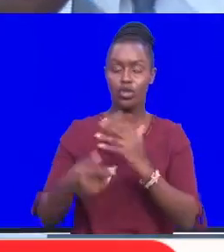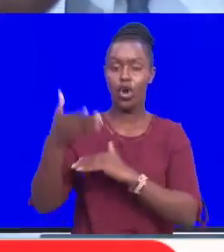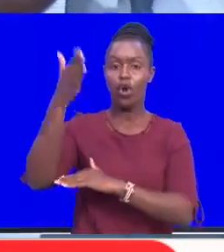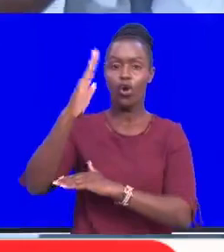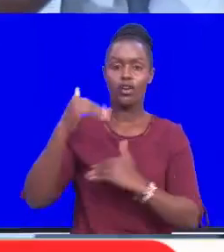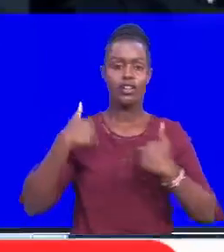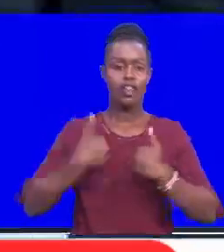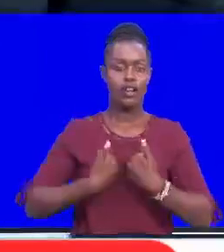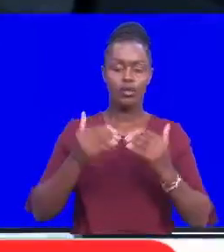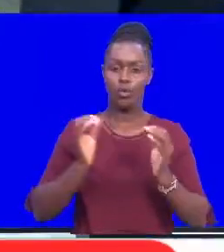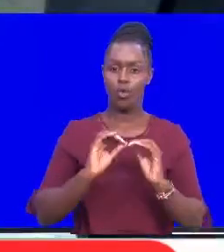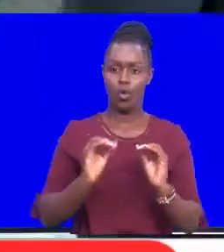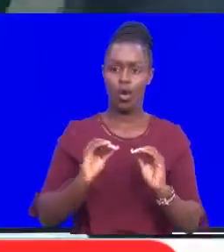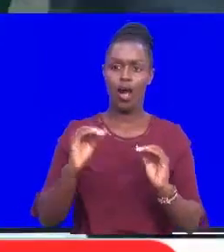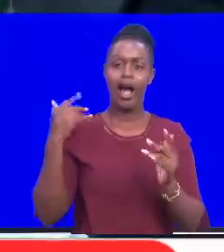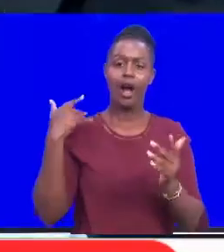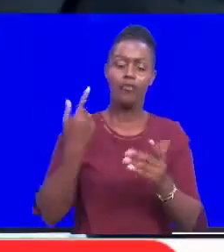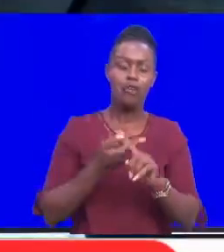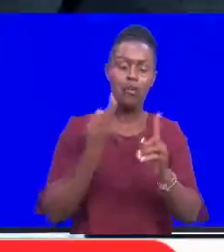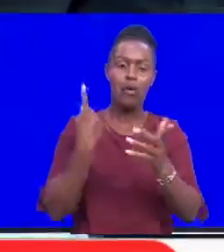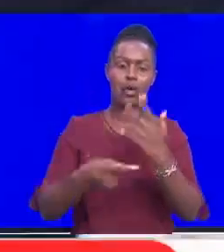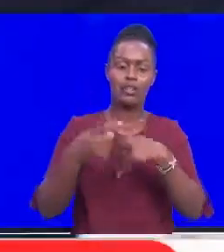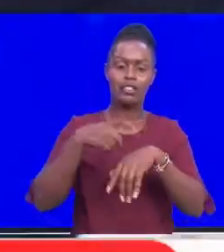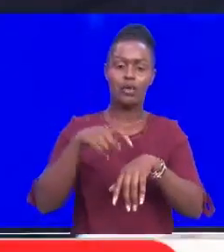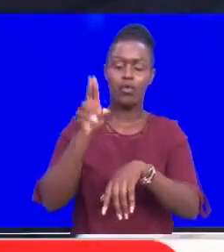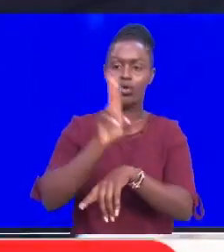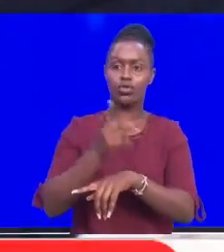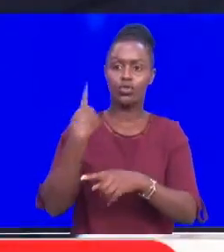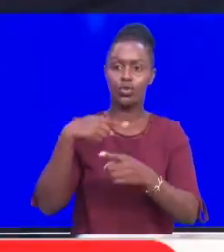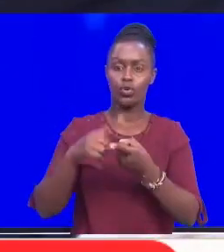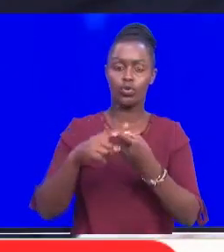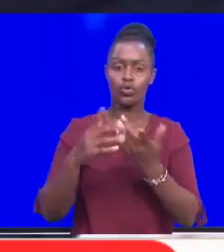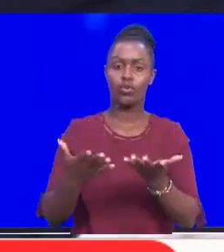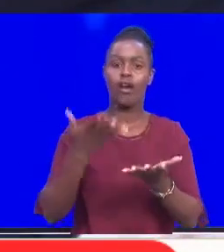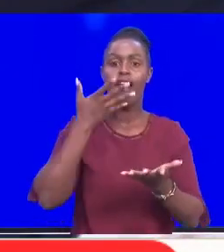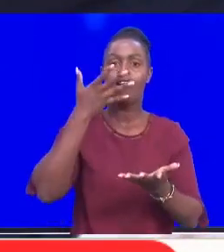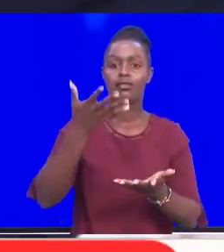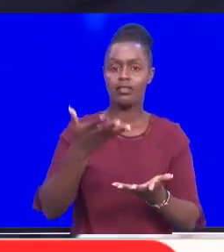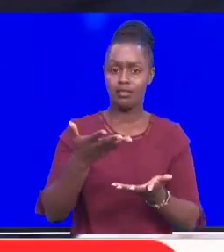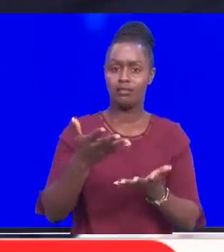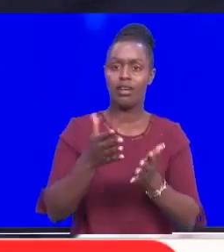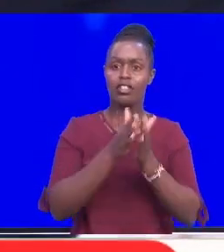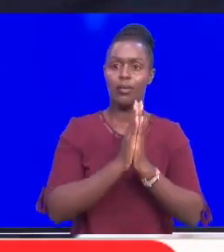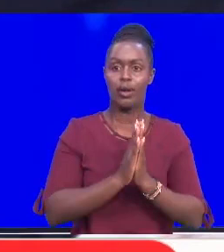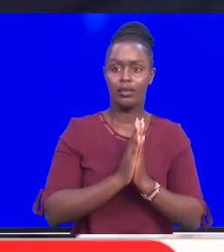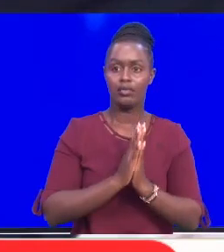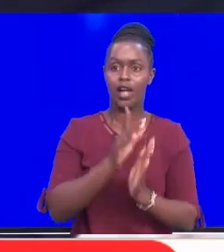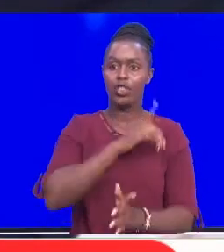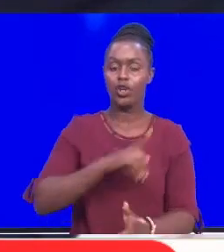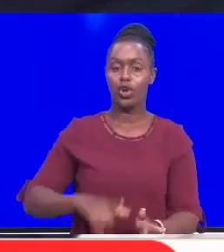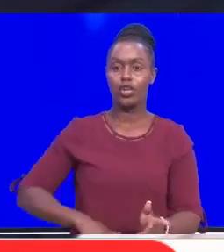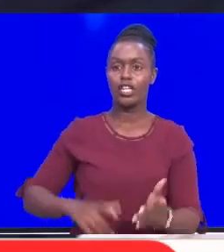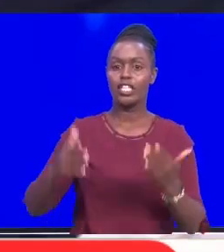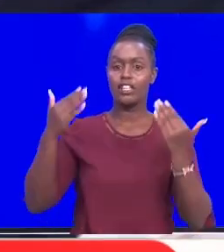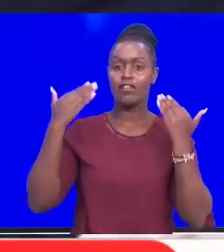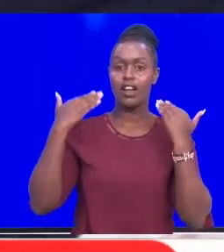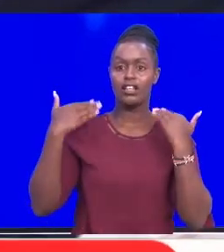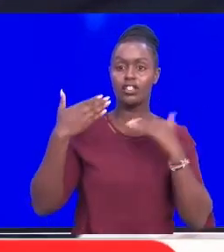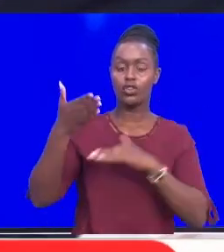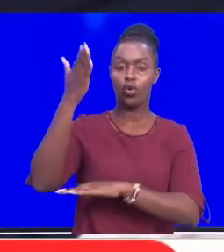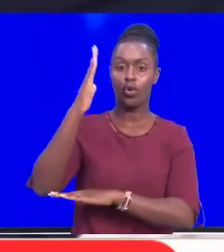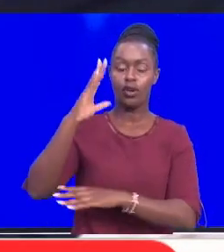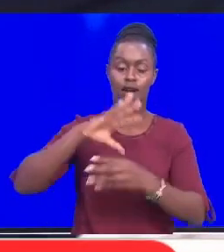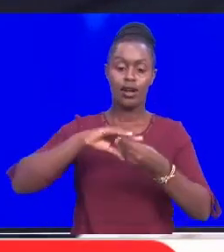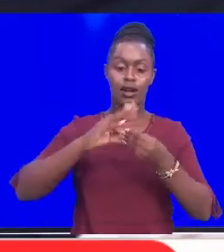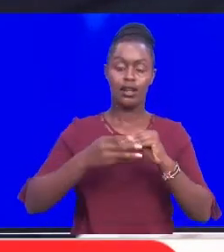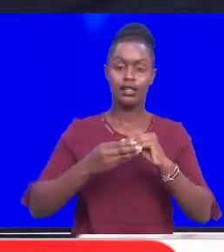dhidi yao licha ya muda atakaochukua kujibu maombi. The Lord is the everlasting God, the creator of the ends of the